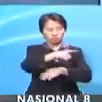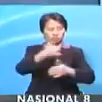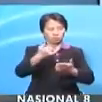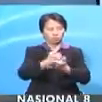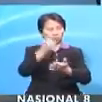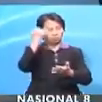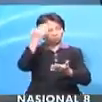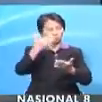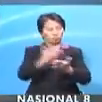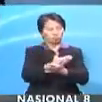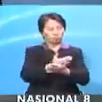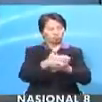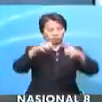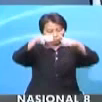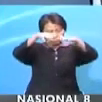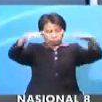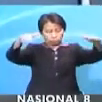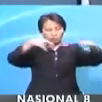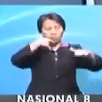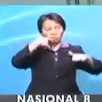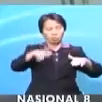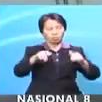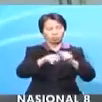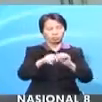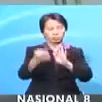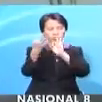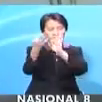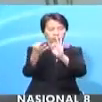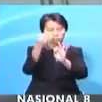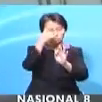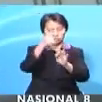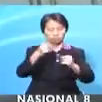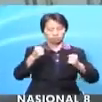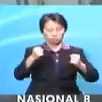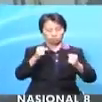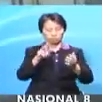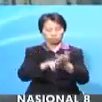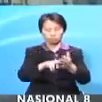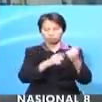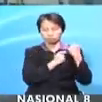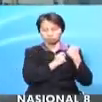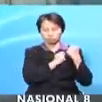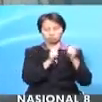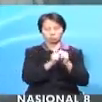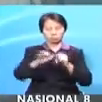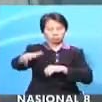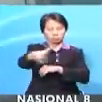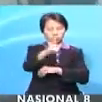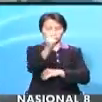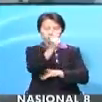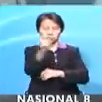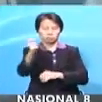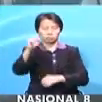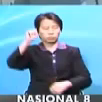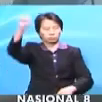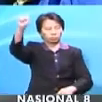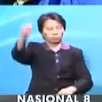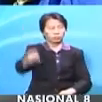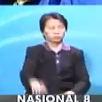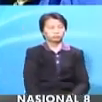baru menggunakan planter minyak sebagai penggalan hadapan untuk menguatkan pertahanan pantai timur sawah